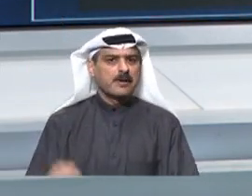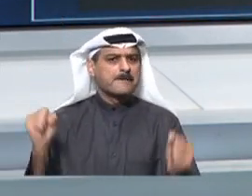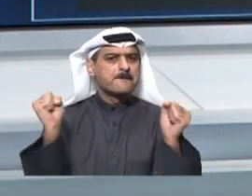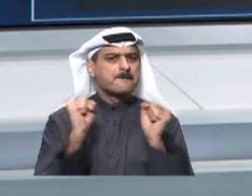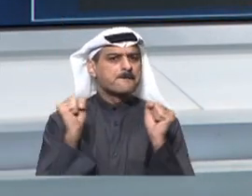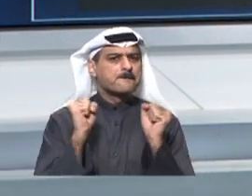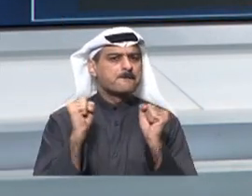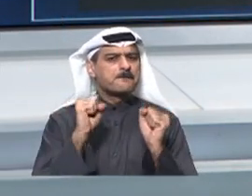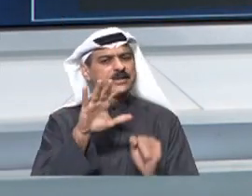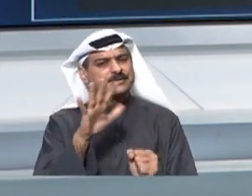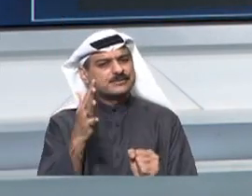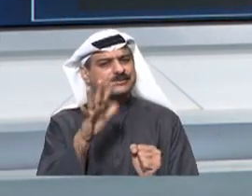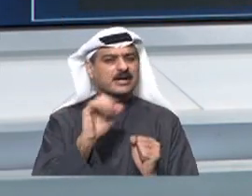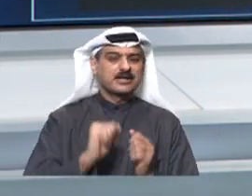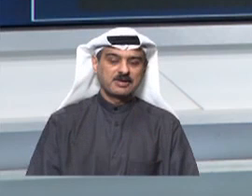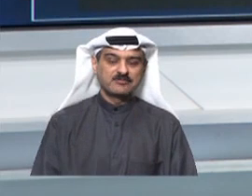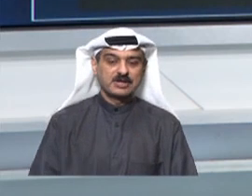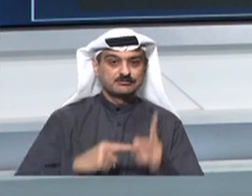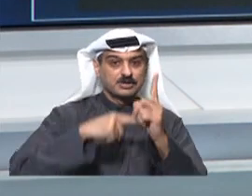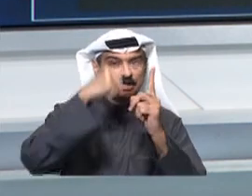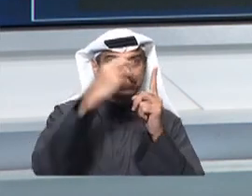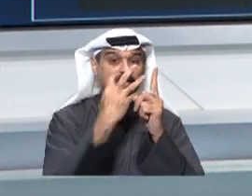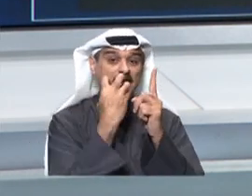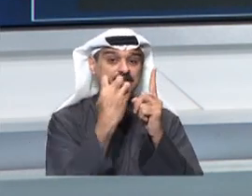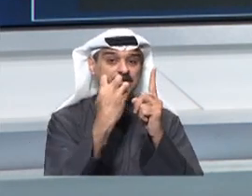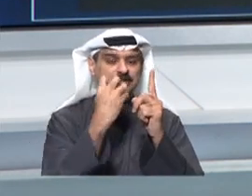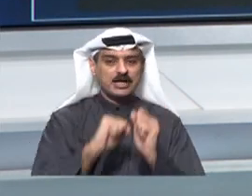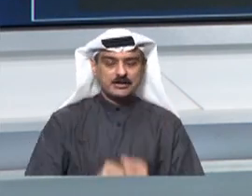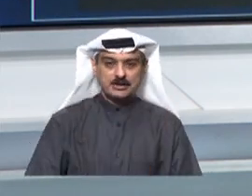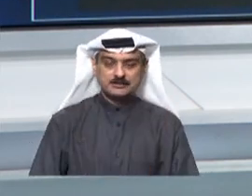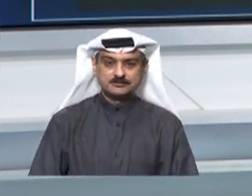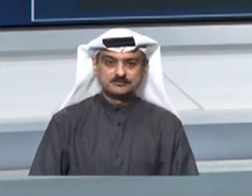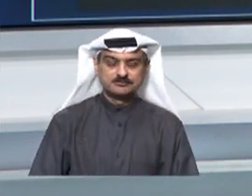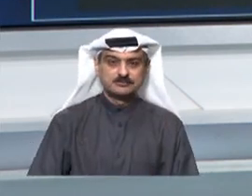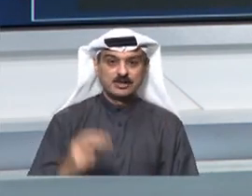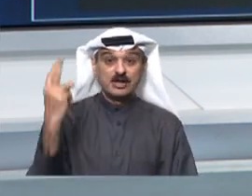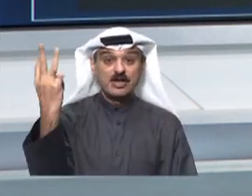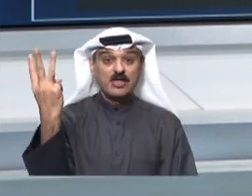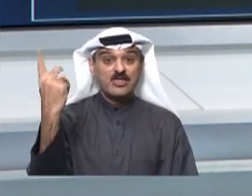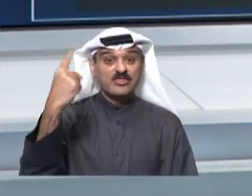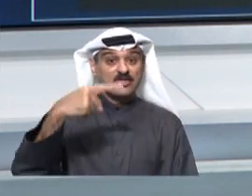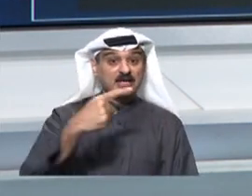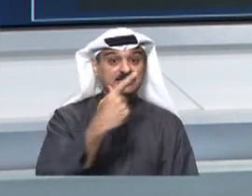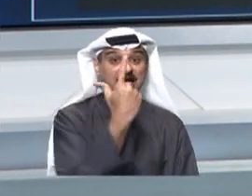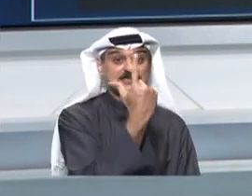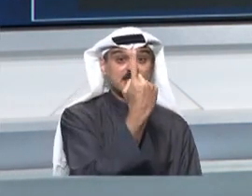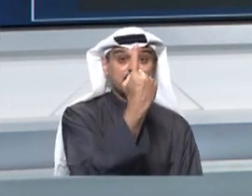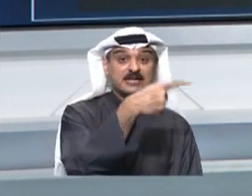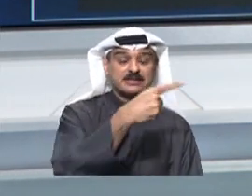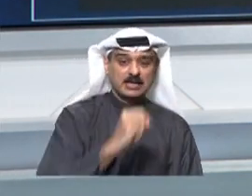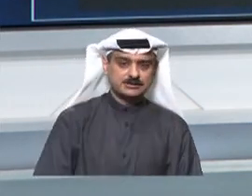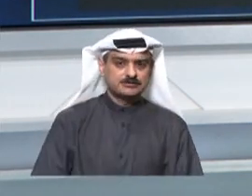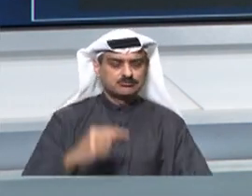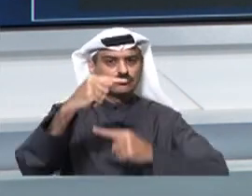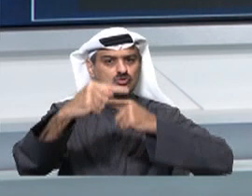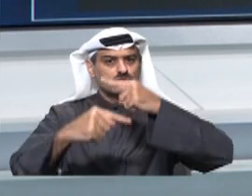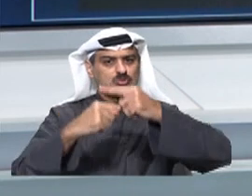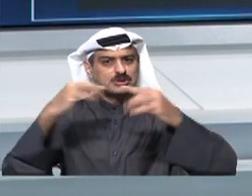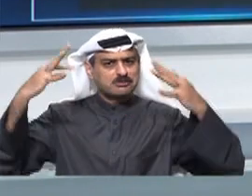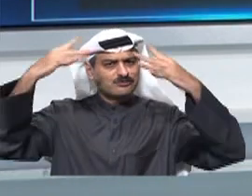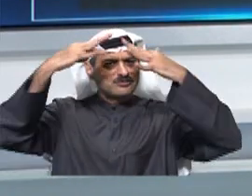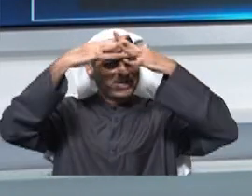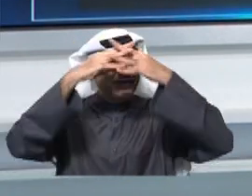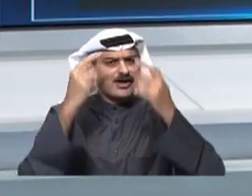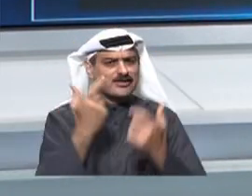للبرودة، ومتوقع تصل درجات الحرارة في معظم المناطق ما بين 13 و 17 درجة مئوية مع استمرار ظهور السحب